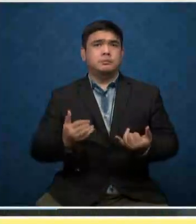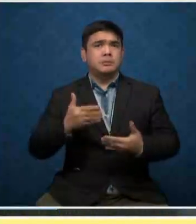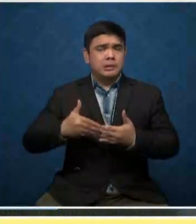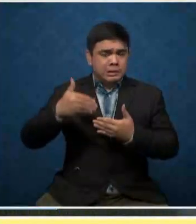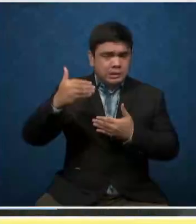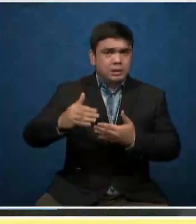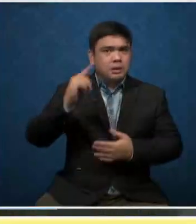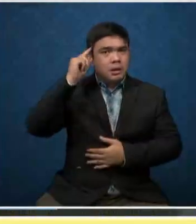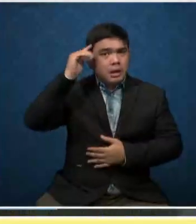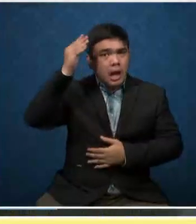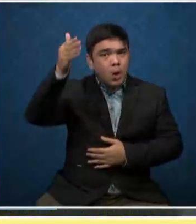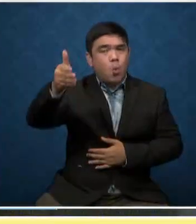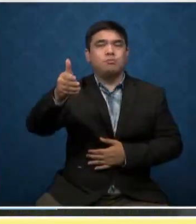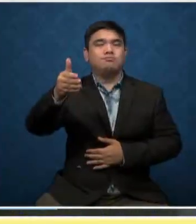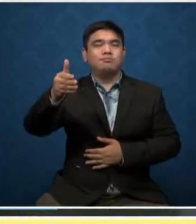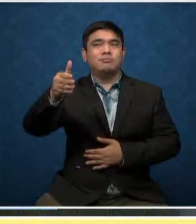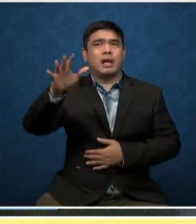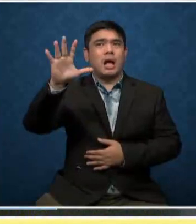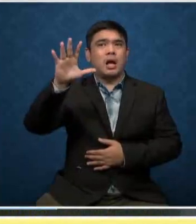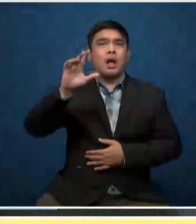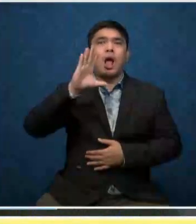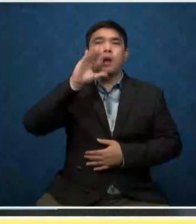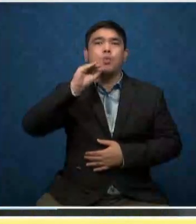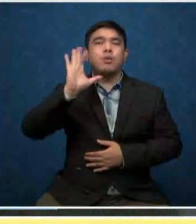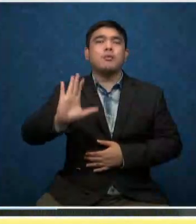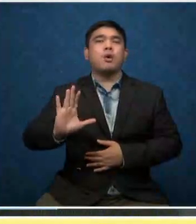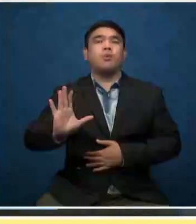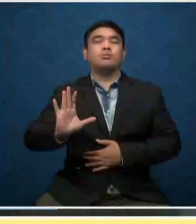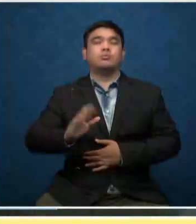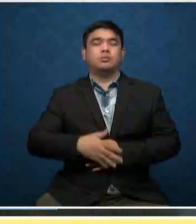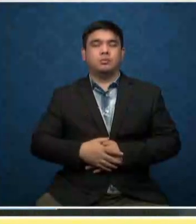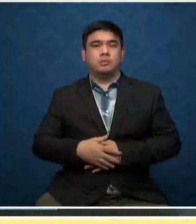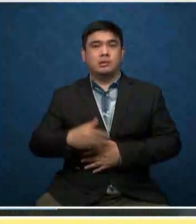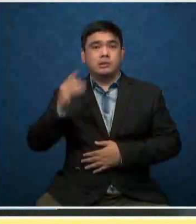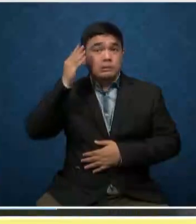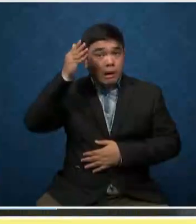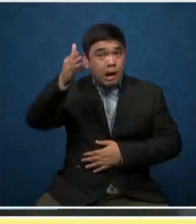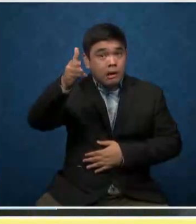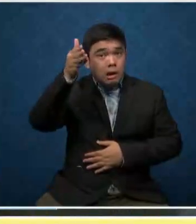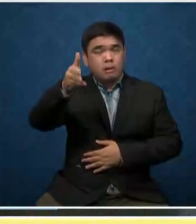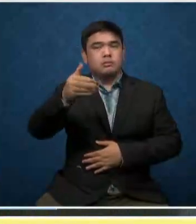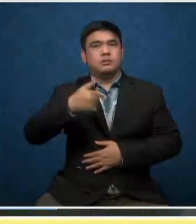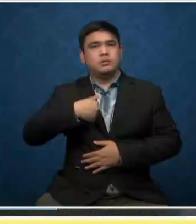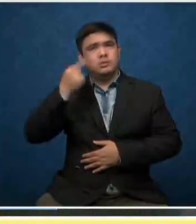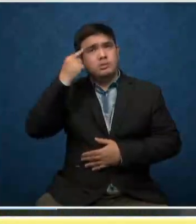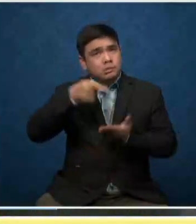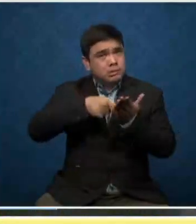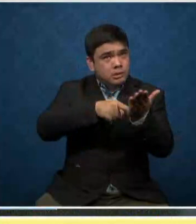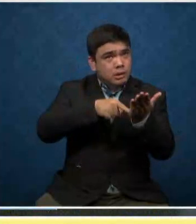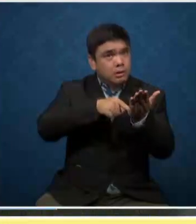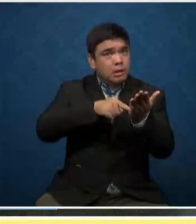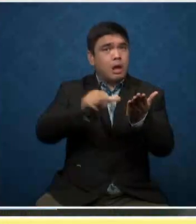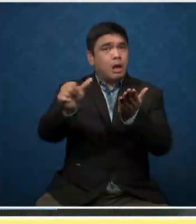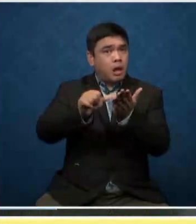อนาคตผมไม่ค่อยอยากพูดถึงอนาคตเพราะว่าอนาคตทางเรื่องเกี่ยวกับการเสนอแก้ไข